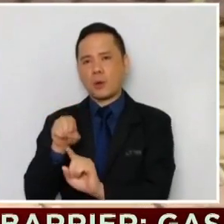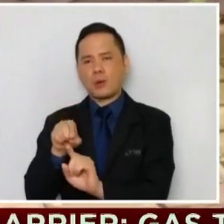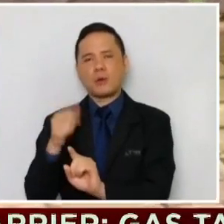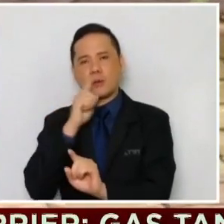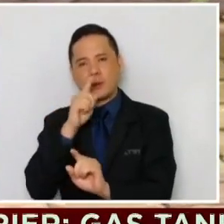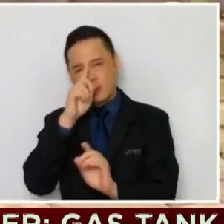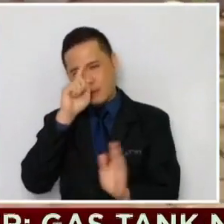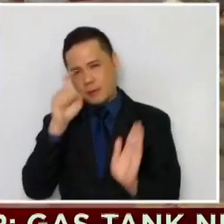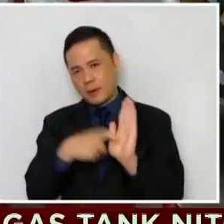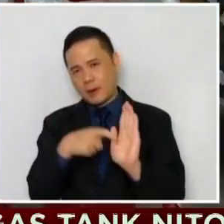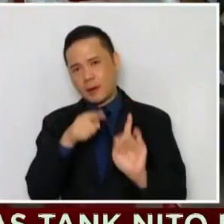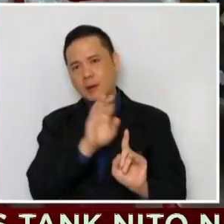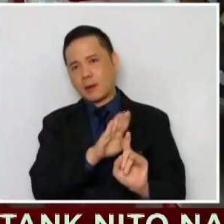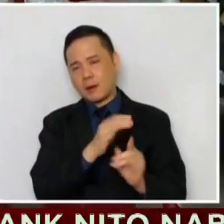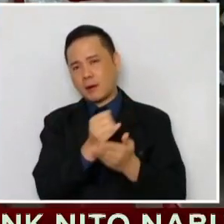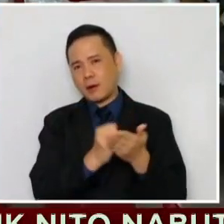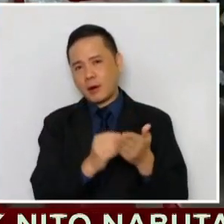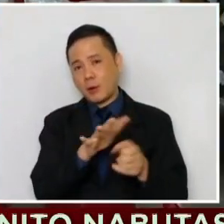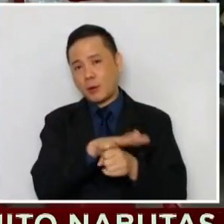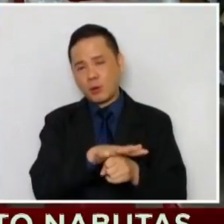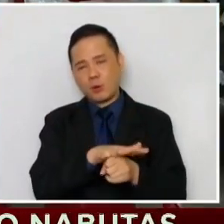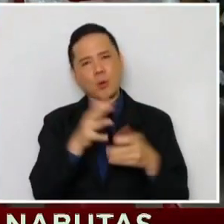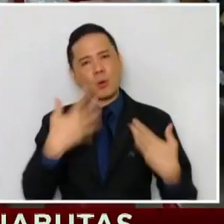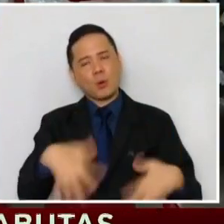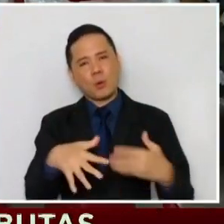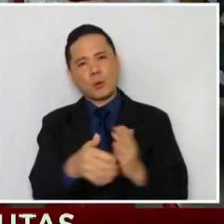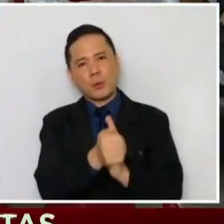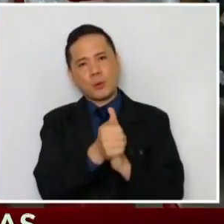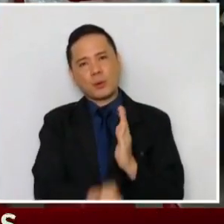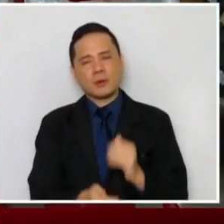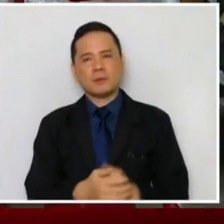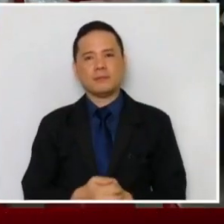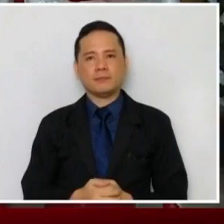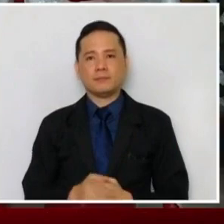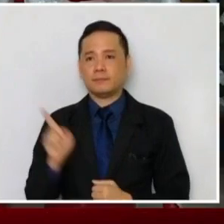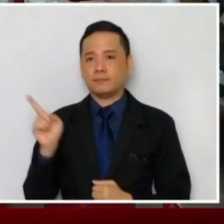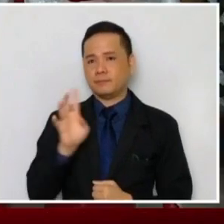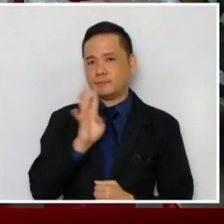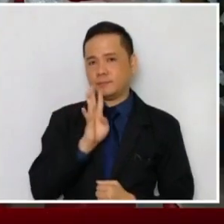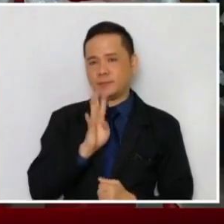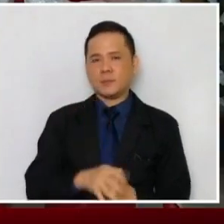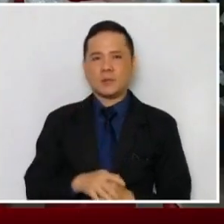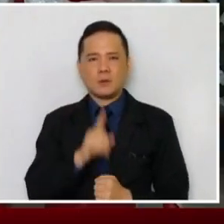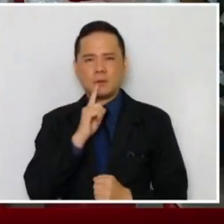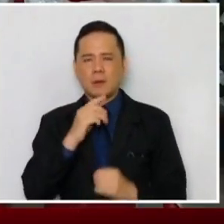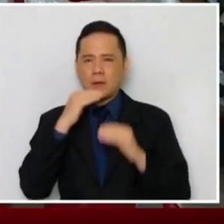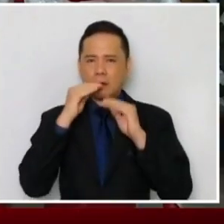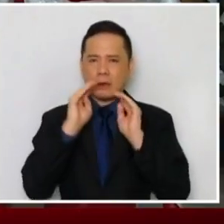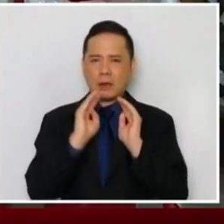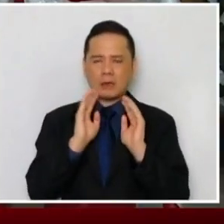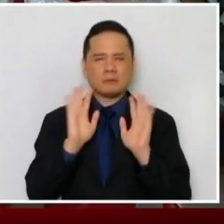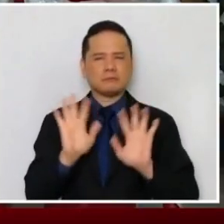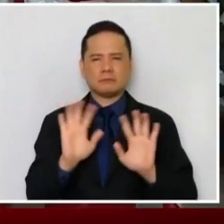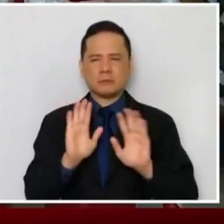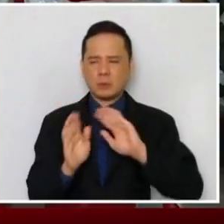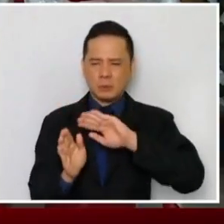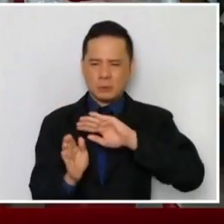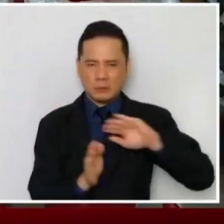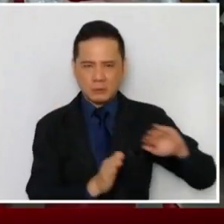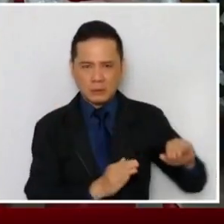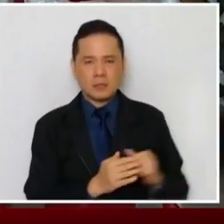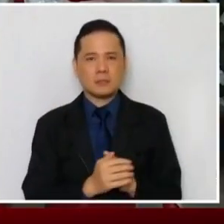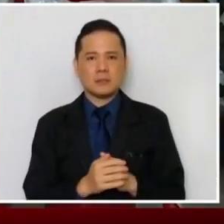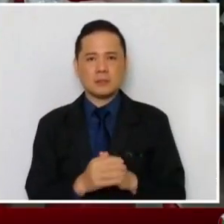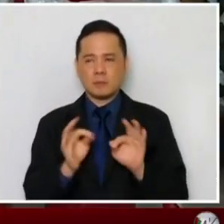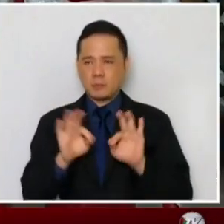mga local artist. Ito ang panlaban natin sa kalungkutan. Doon binabawi naman ng iba ngayon na maibsan yung